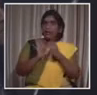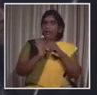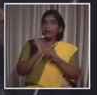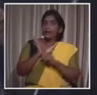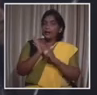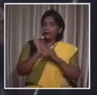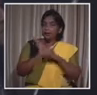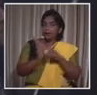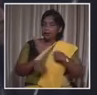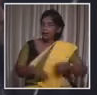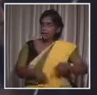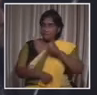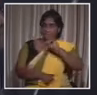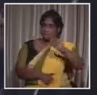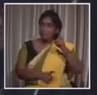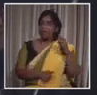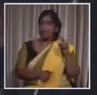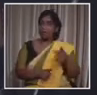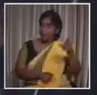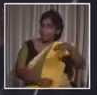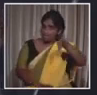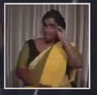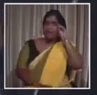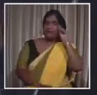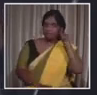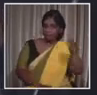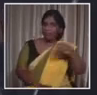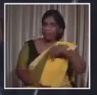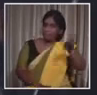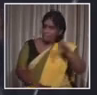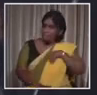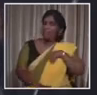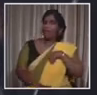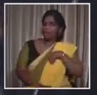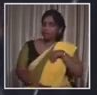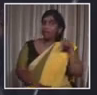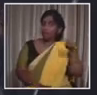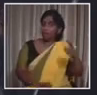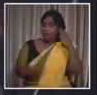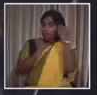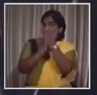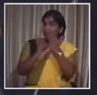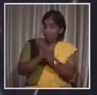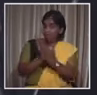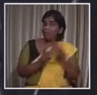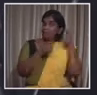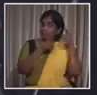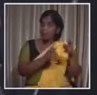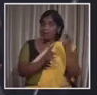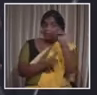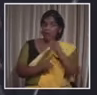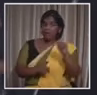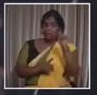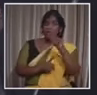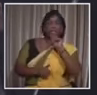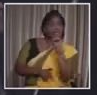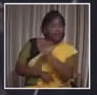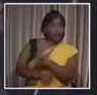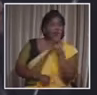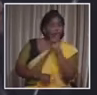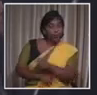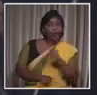දැන් තර්ජනය කරනවා. උඹ පිළිගනින්, උඹ පිළිගනින් මේ කරුණු ටික අපි මයි ඔහේ මෛත්‍රීපාල සිරිසේනට කිව්වද